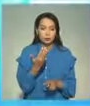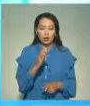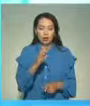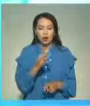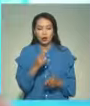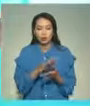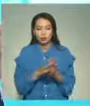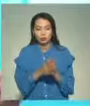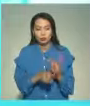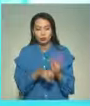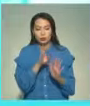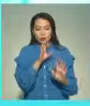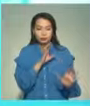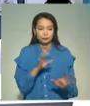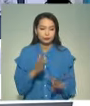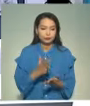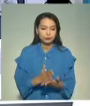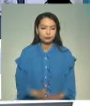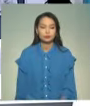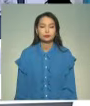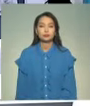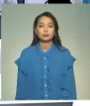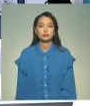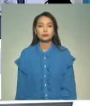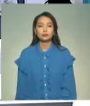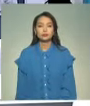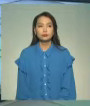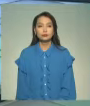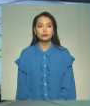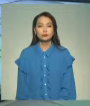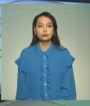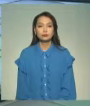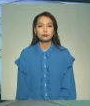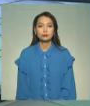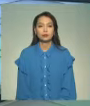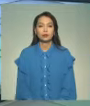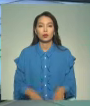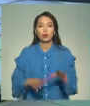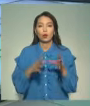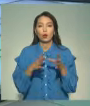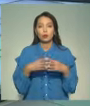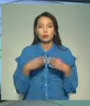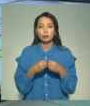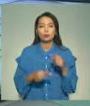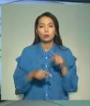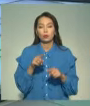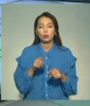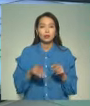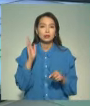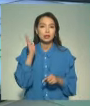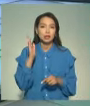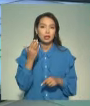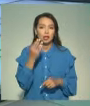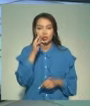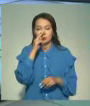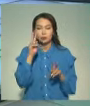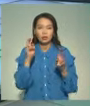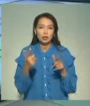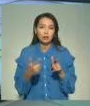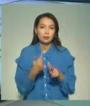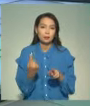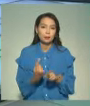жағдайын жақсартқан. Сүндет Оралбеков, Бағлан Жанғозин, Астана Таймс. Отбасы отанымның тірегі. Шымкентте осындай атаумен алғаш